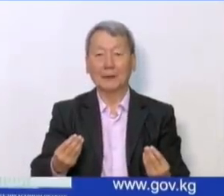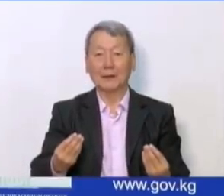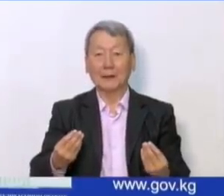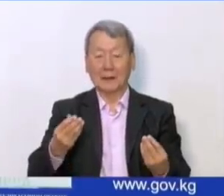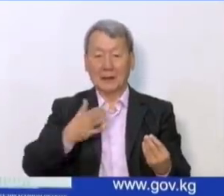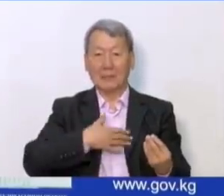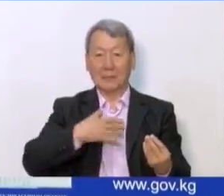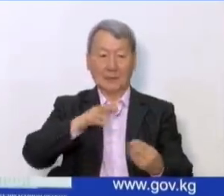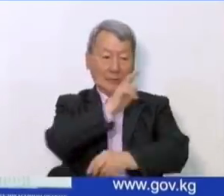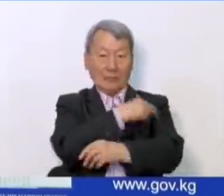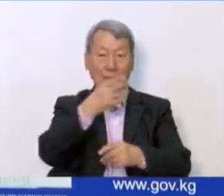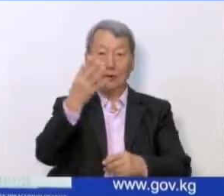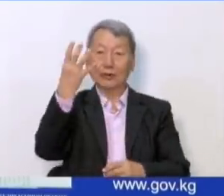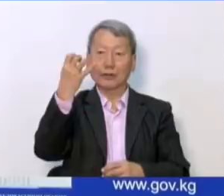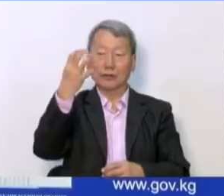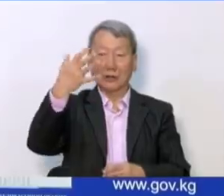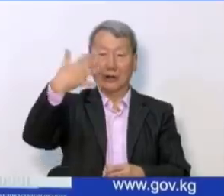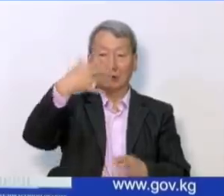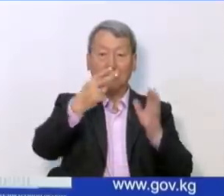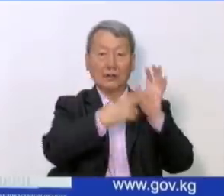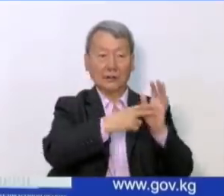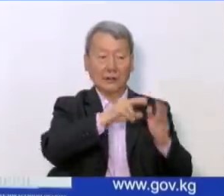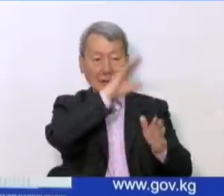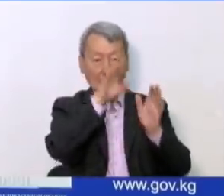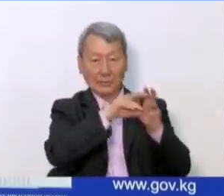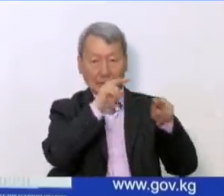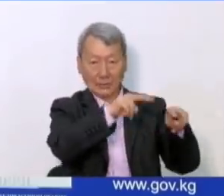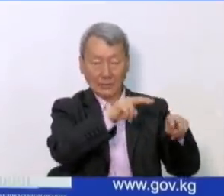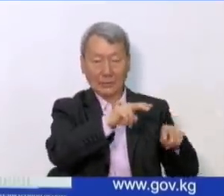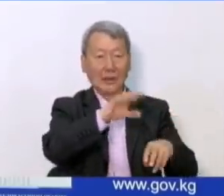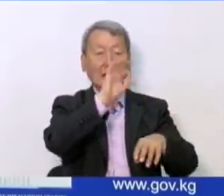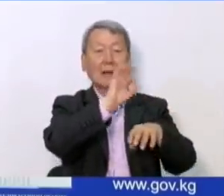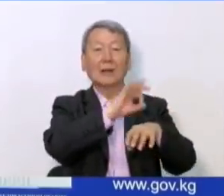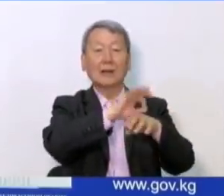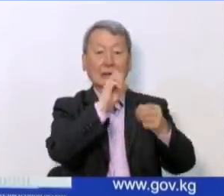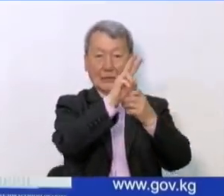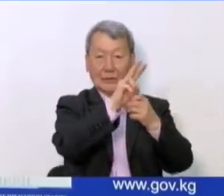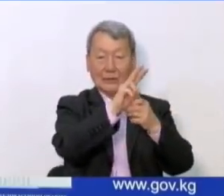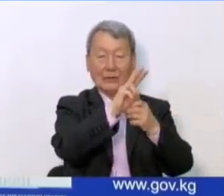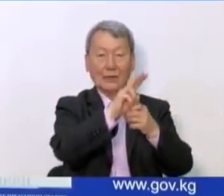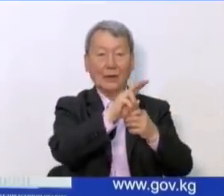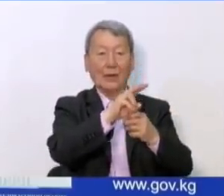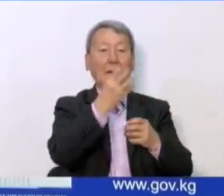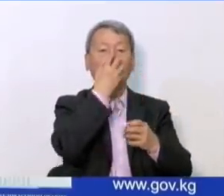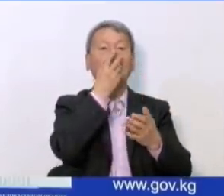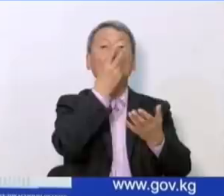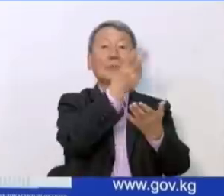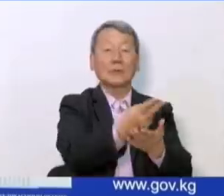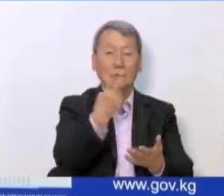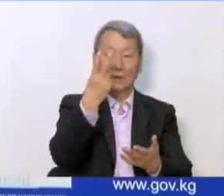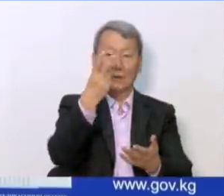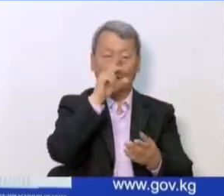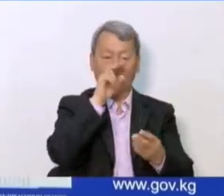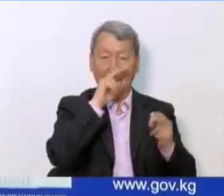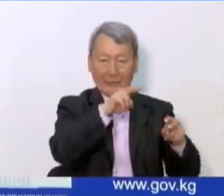биздин бейтапканаларда 457 бейтап бар, оор абалдагысы 12, бүгүн жандандыруу бөлүмүндө 2 кармалып